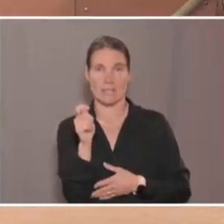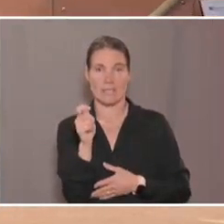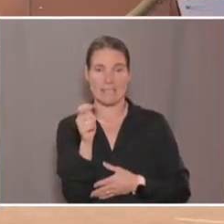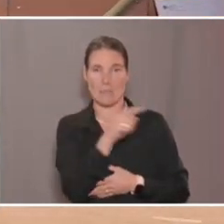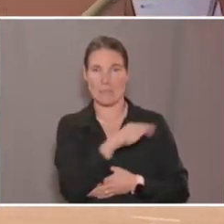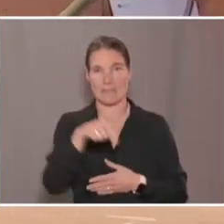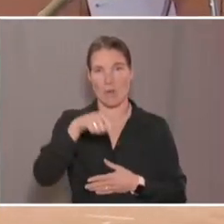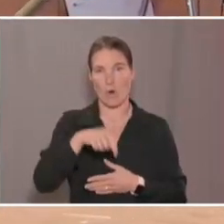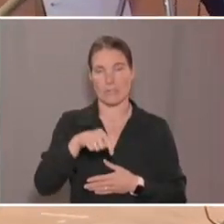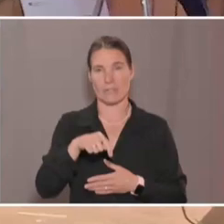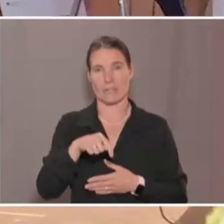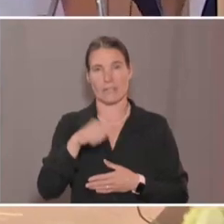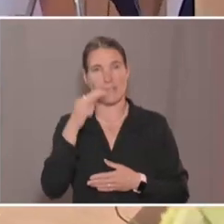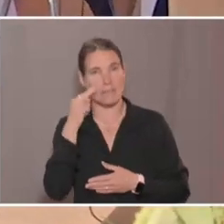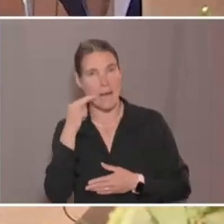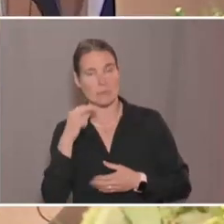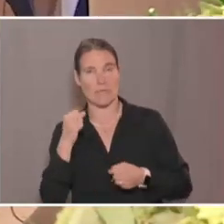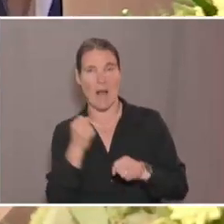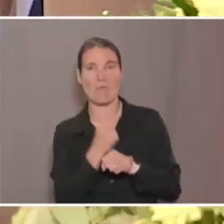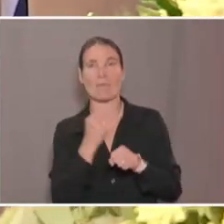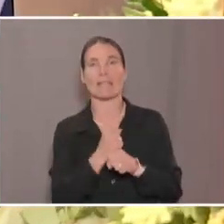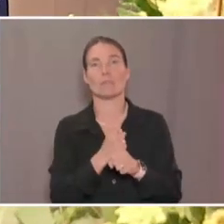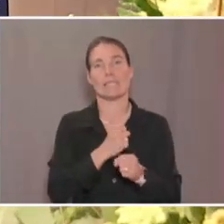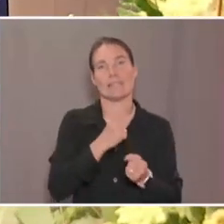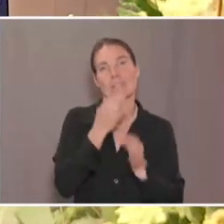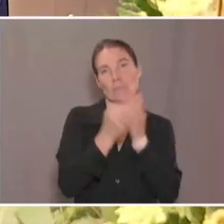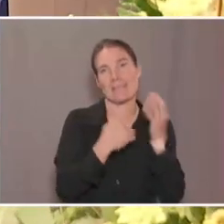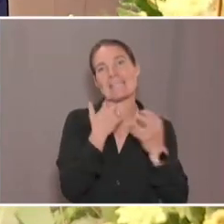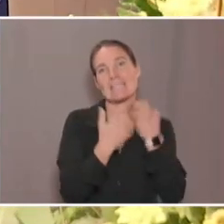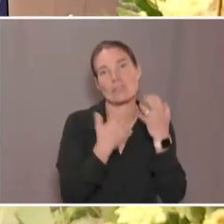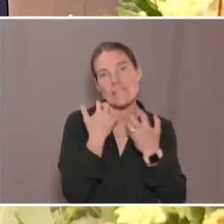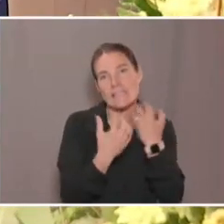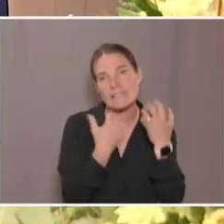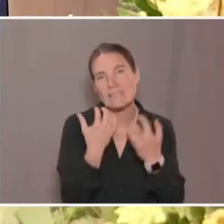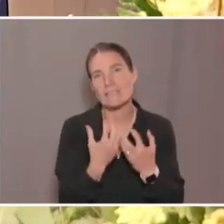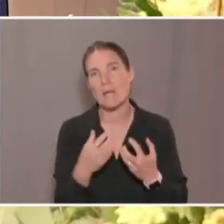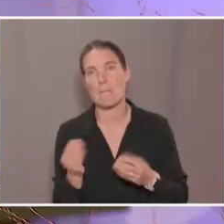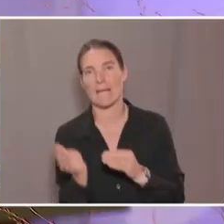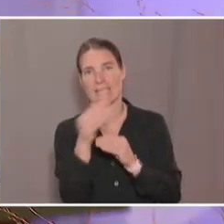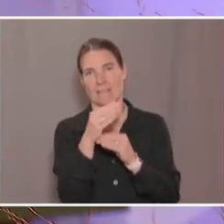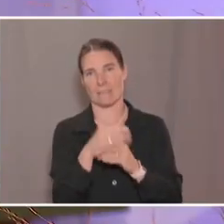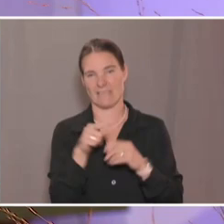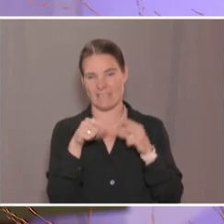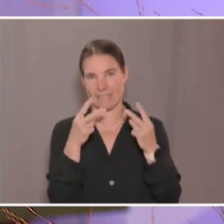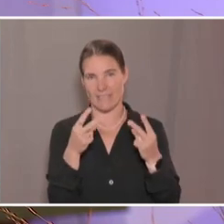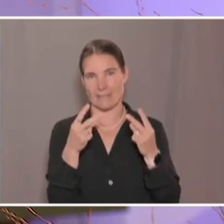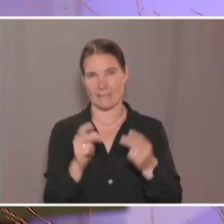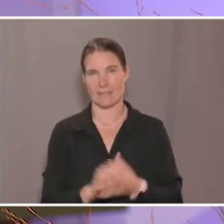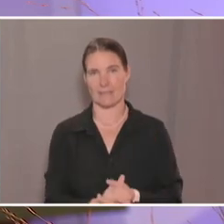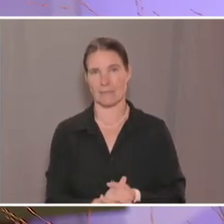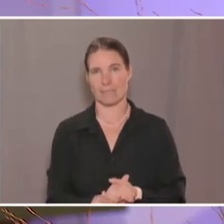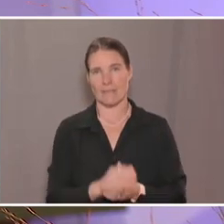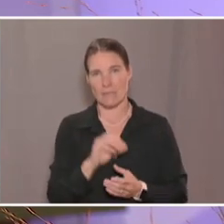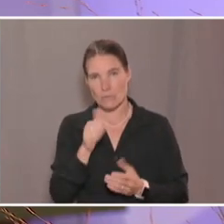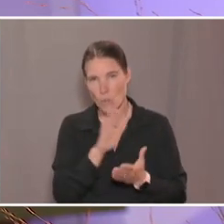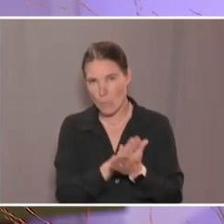im Rahmen, in der Aufarbeitung dieser Geschichte beigebracht haben. Sie sind wichtig und sie werden enorm